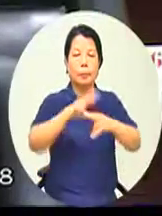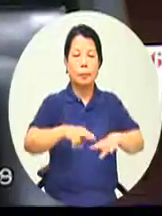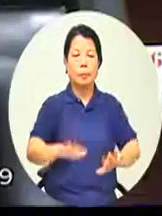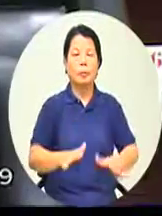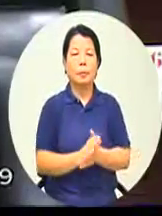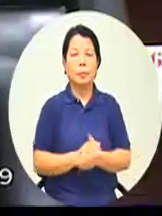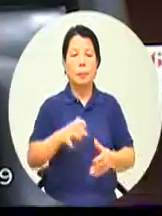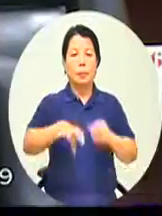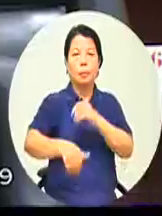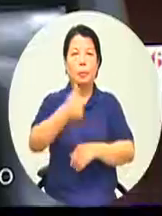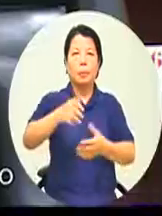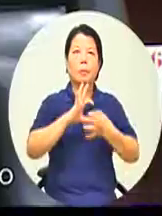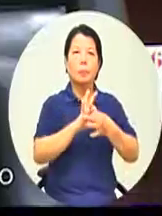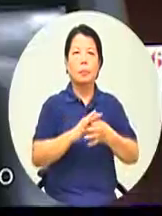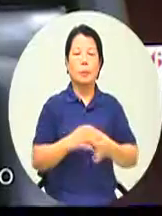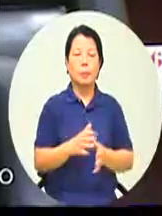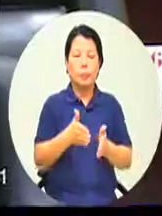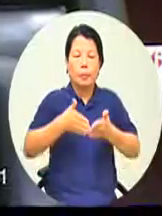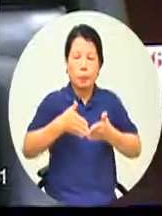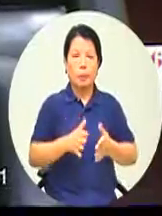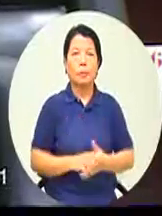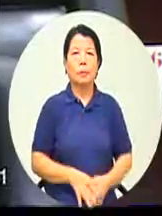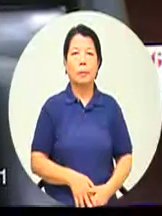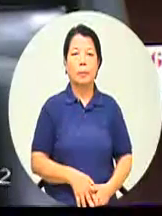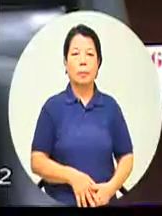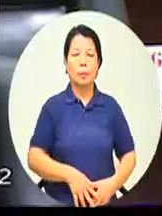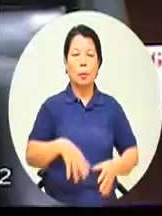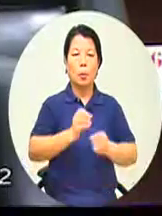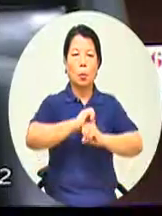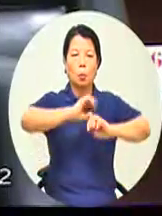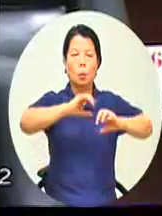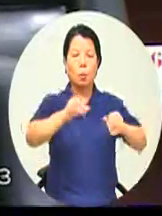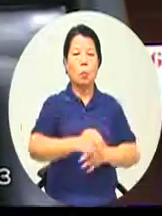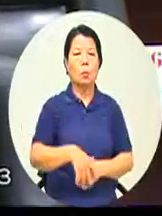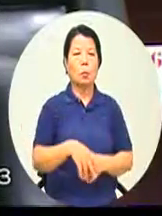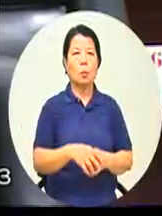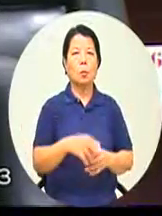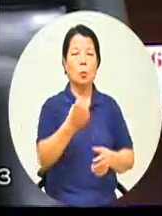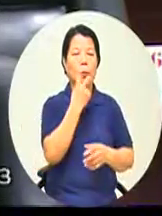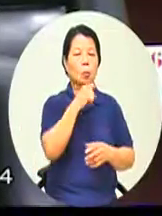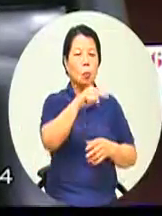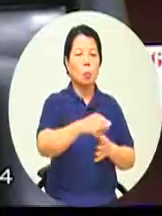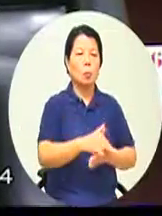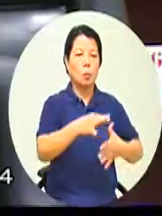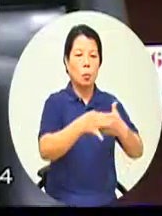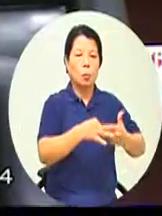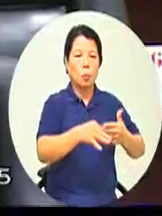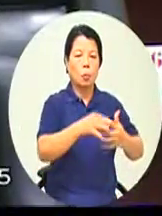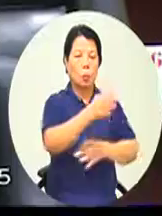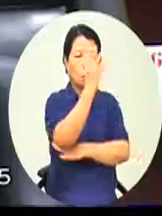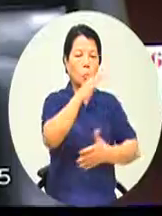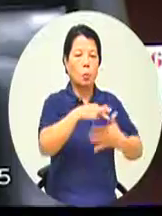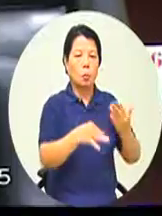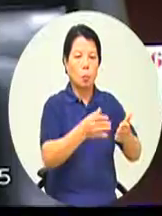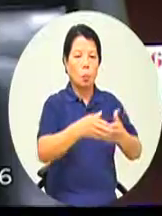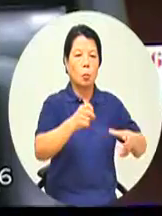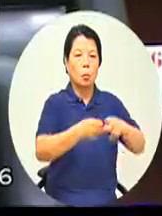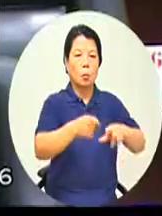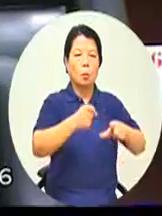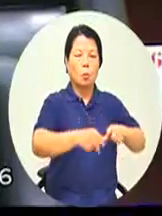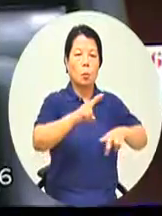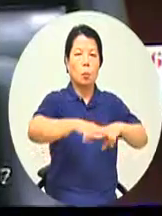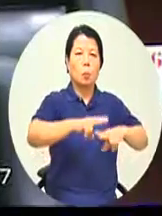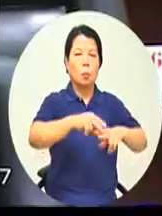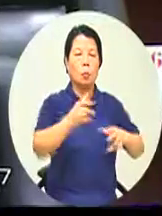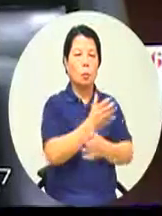别局长就是有关我们要呼应我们中央所定下的这个政策要做的这个公共化的幼儿园的